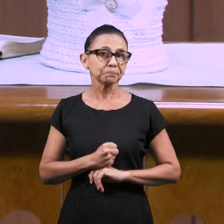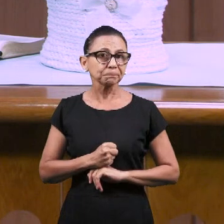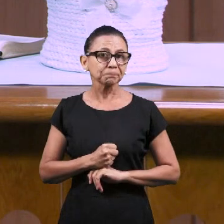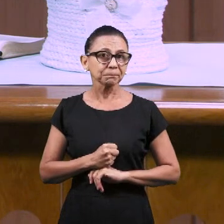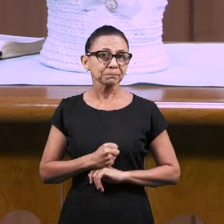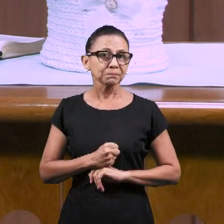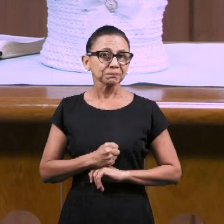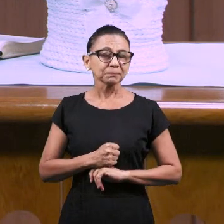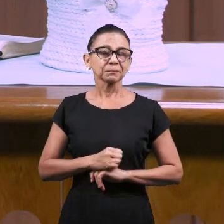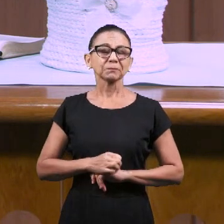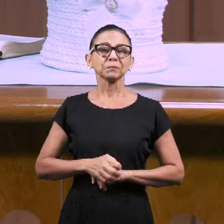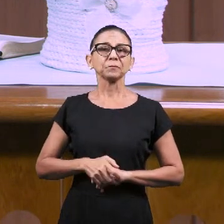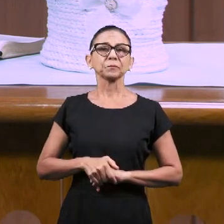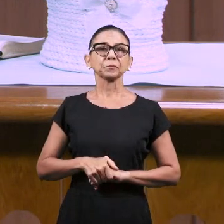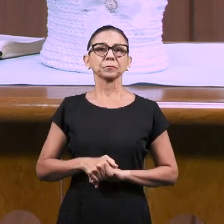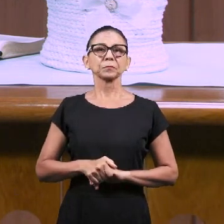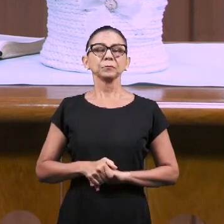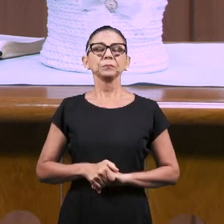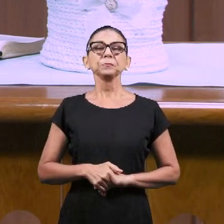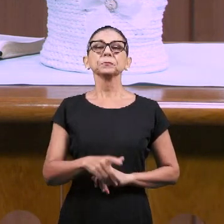maintenant? Donc, il dit,